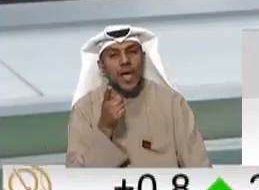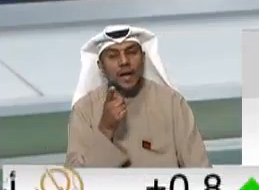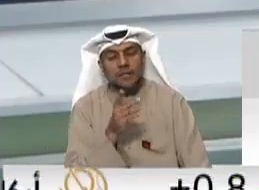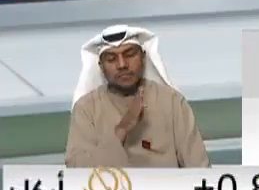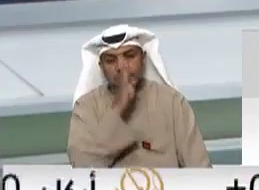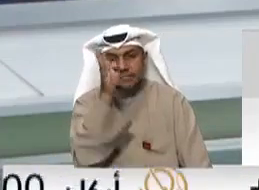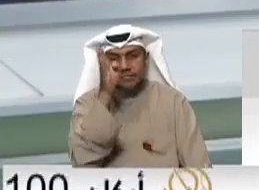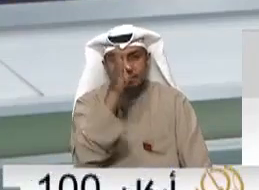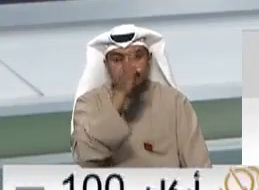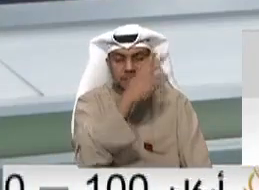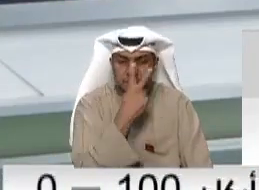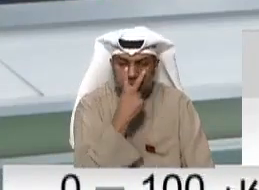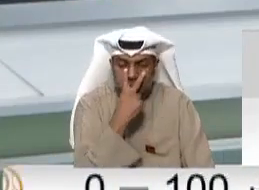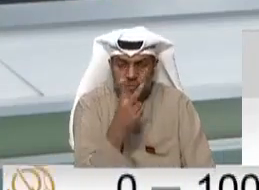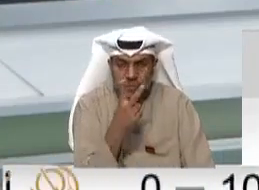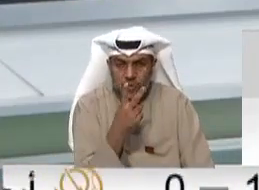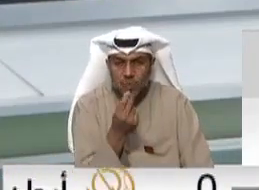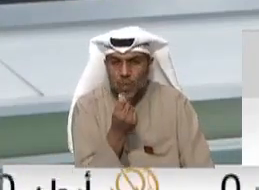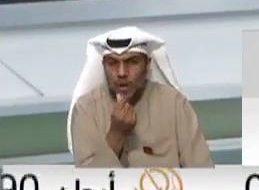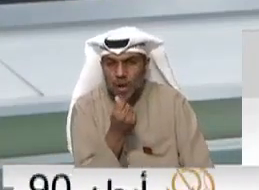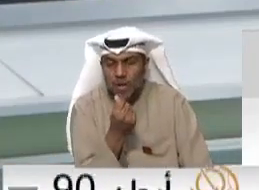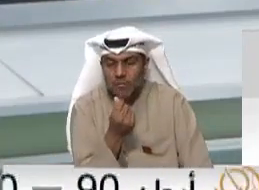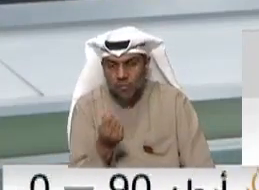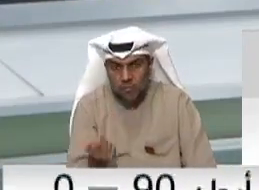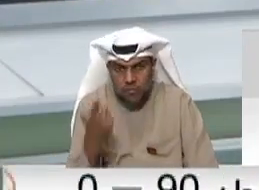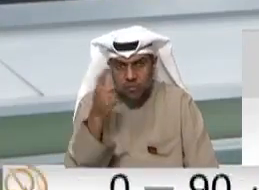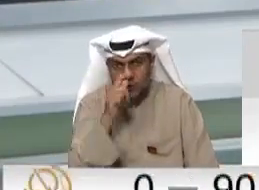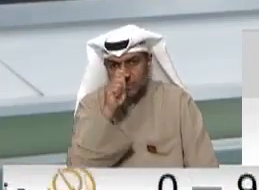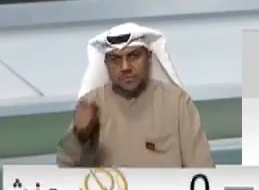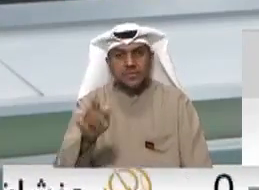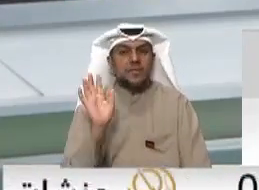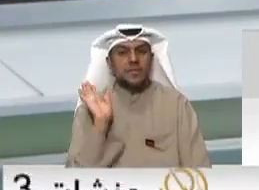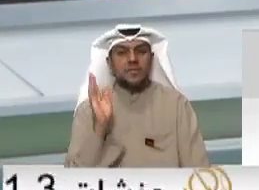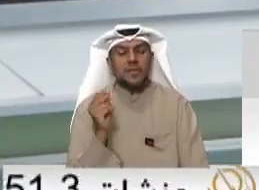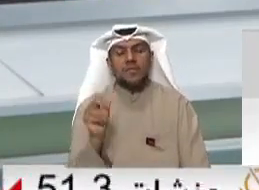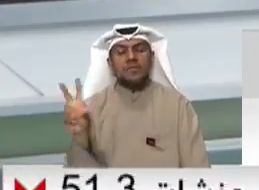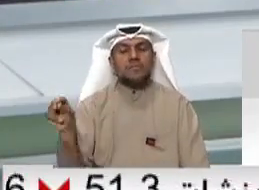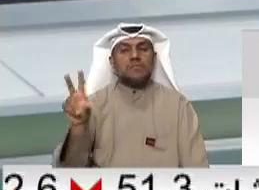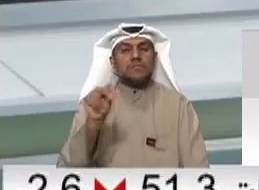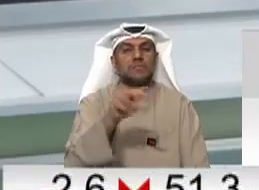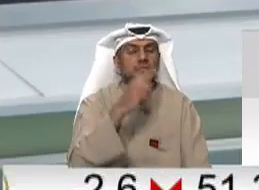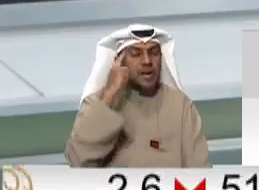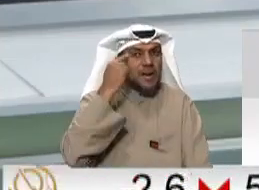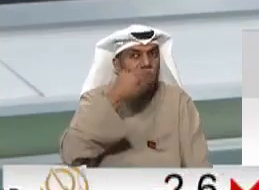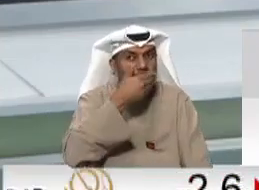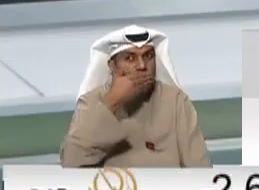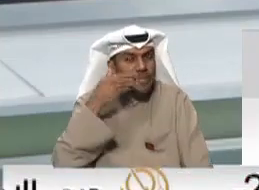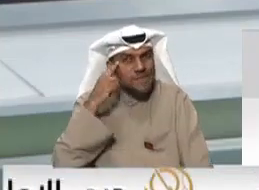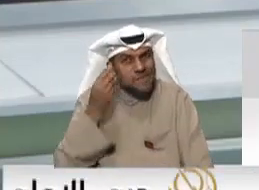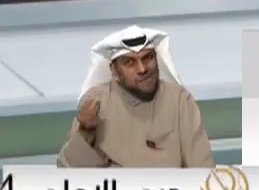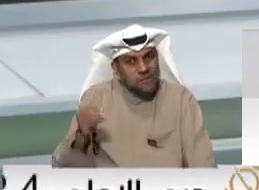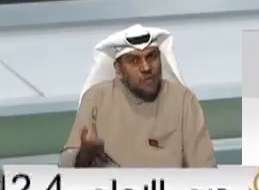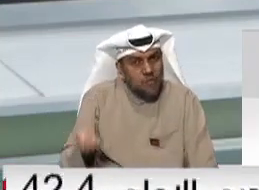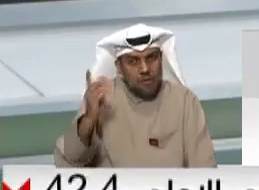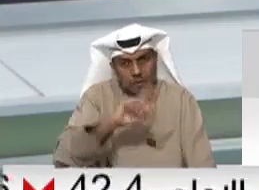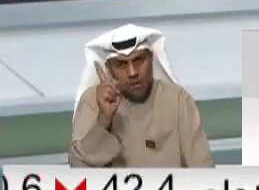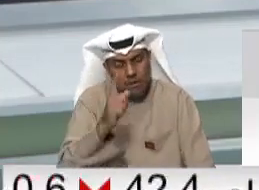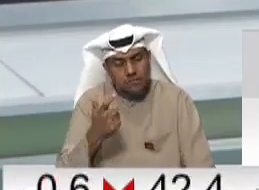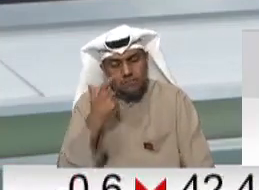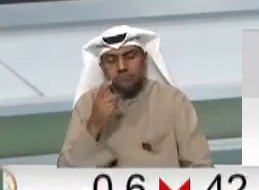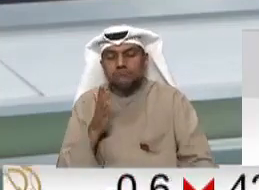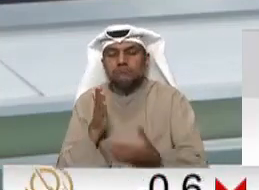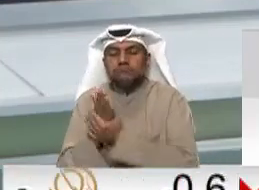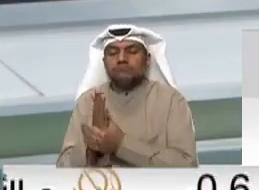هذه الحملة ضمن تعليمات وكيل وزارة التجارة والصناعة بتشكيل فريق لرصد ومتابعة